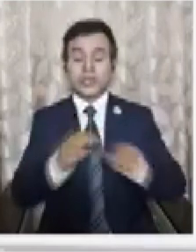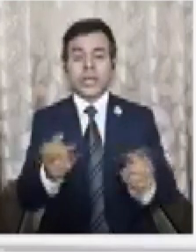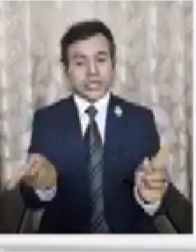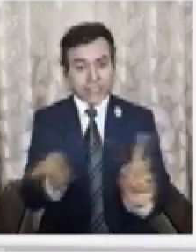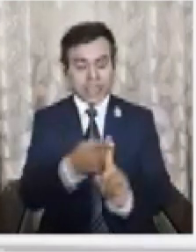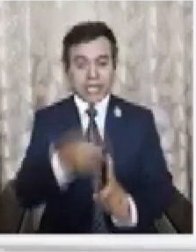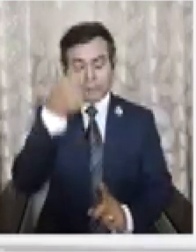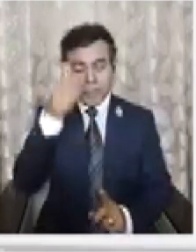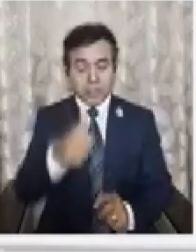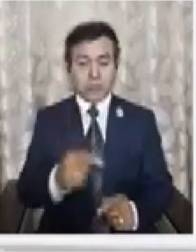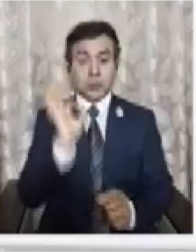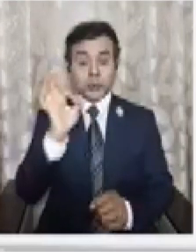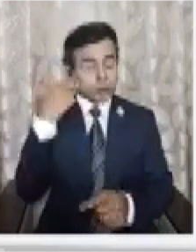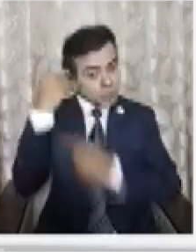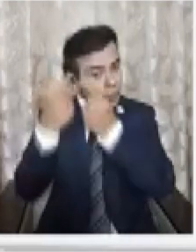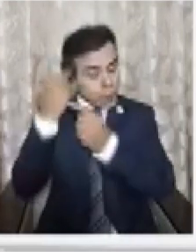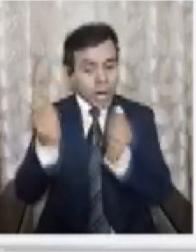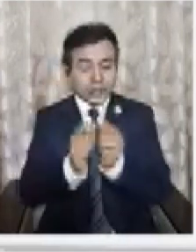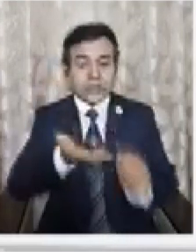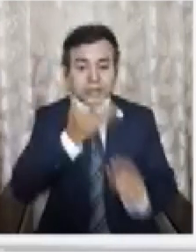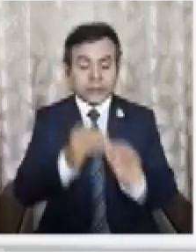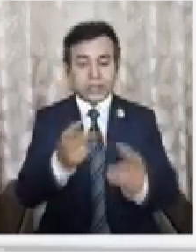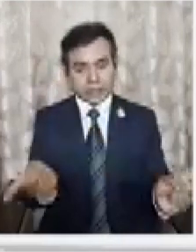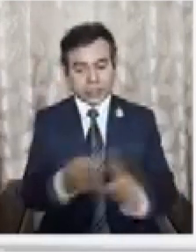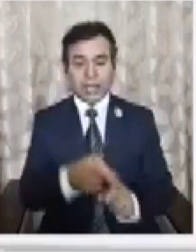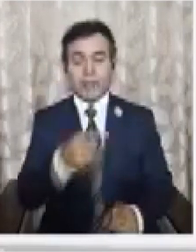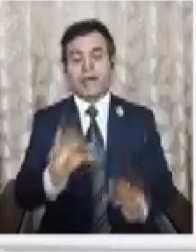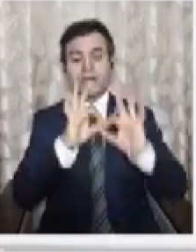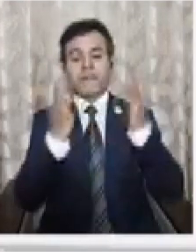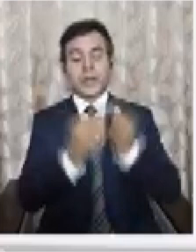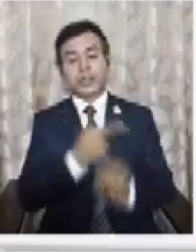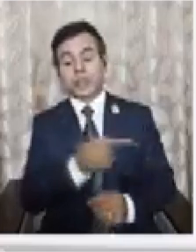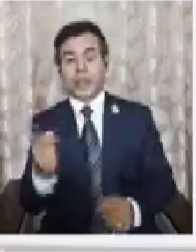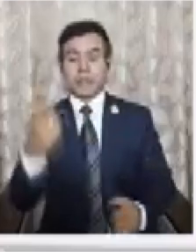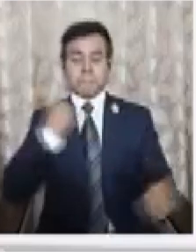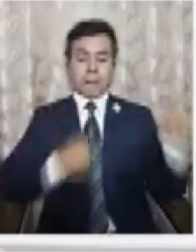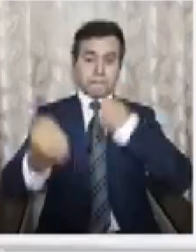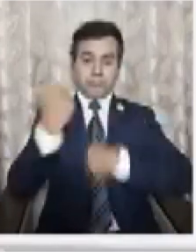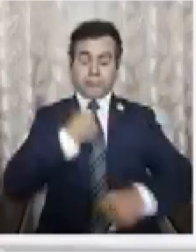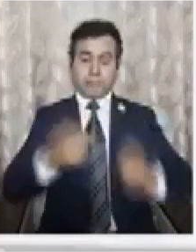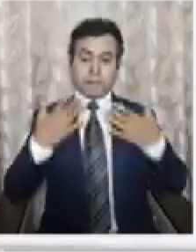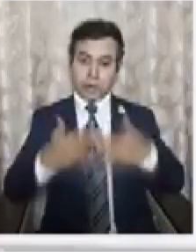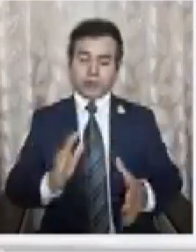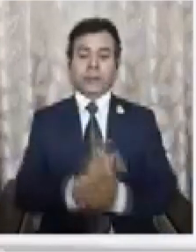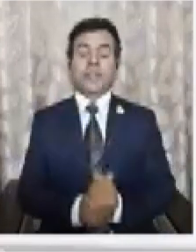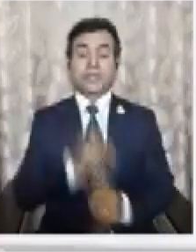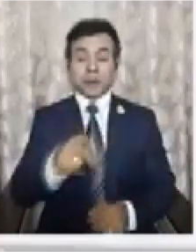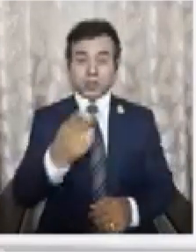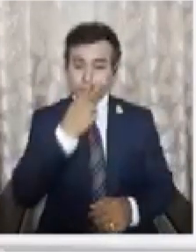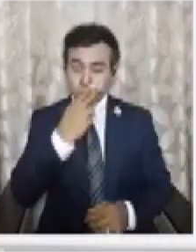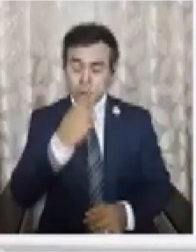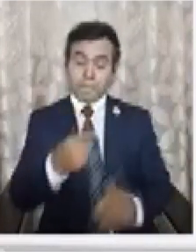মানসিকভাবে উজ্জীবিত থাকে সেজন্য শিশুদের সৃষ্টিশীল কাজের সাথে নিয়োগ করবেন এবং সকলেই হালকা